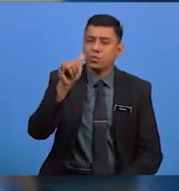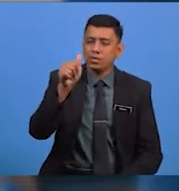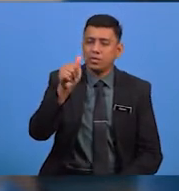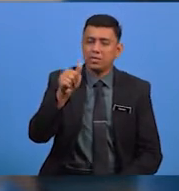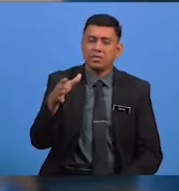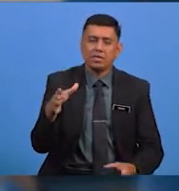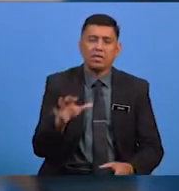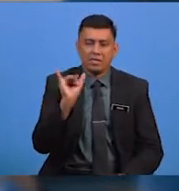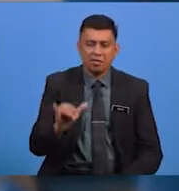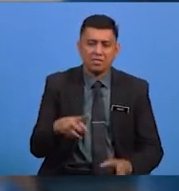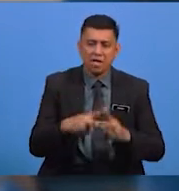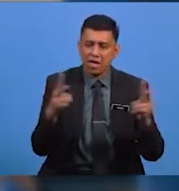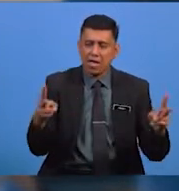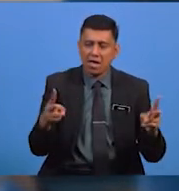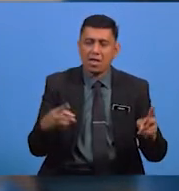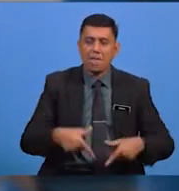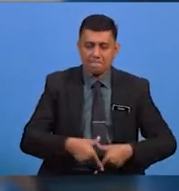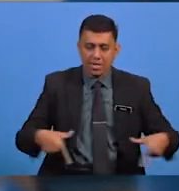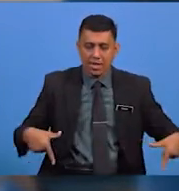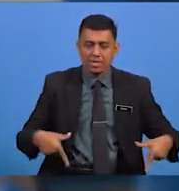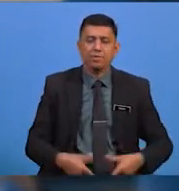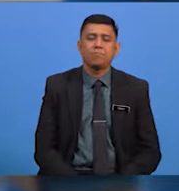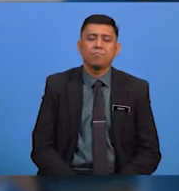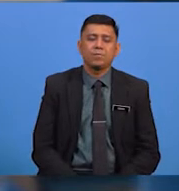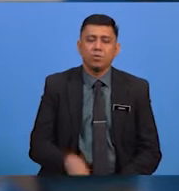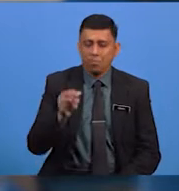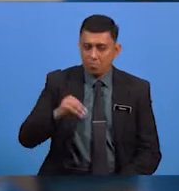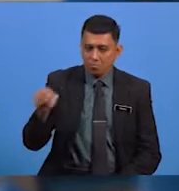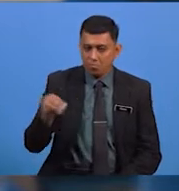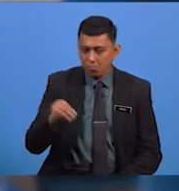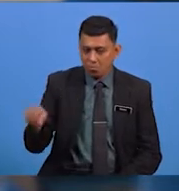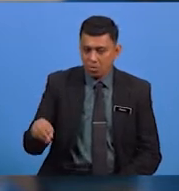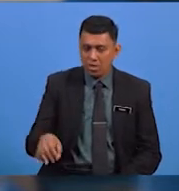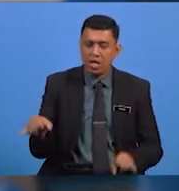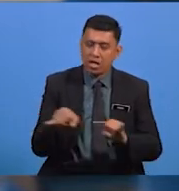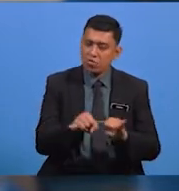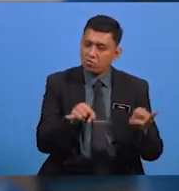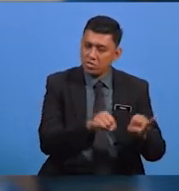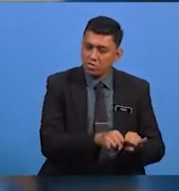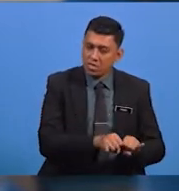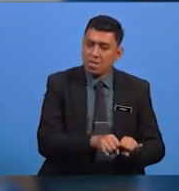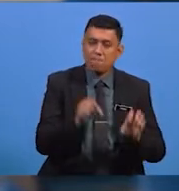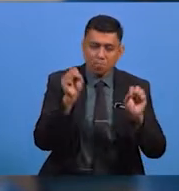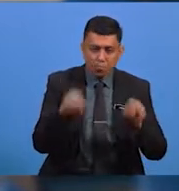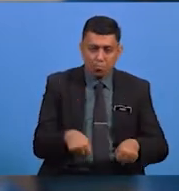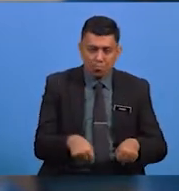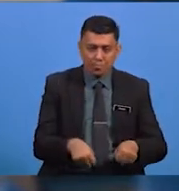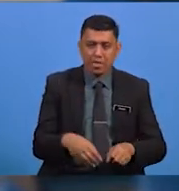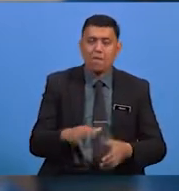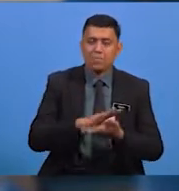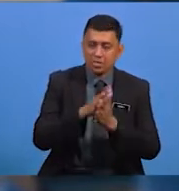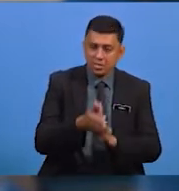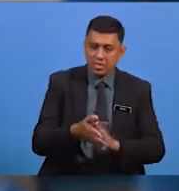sangat berani. Cikgu yakin murid-murid di rumah juga boleh